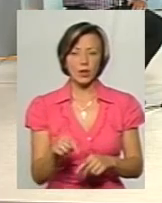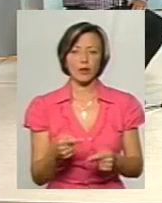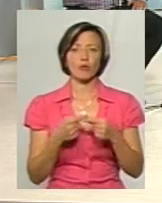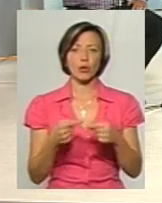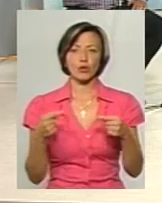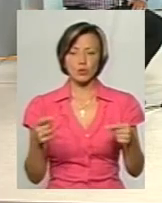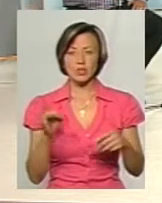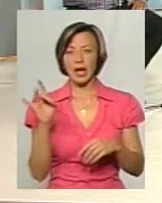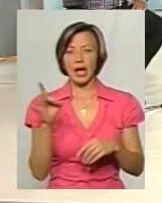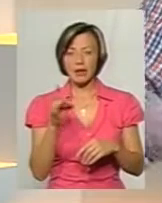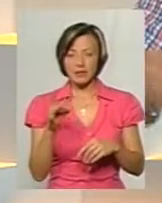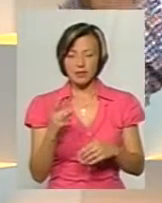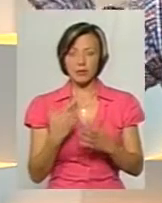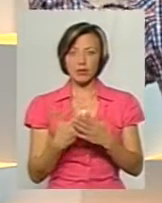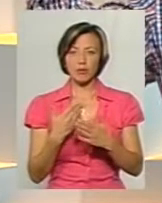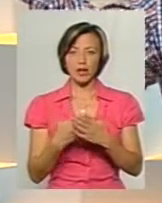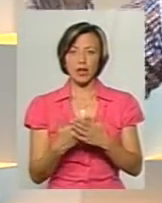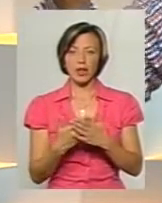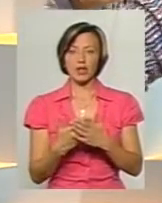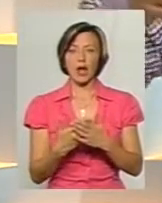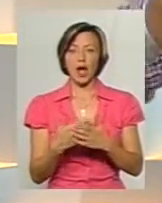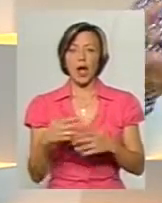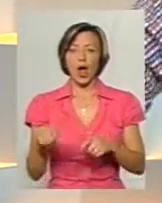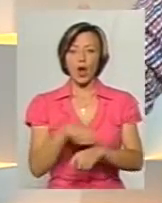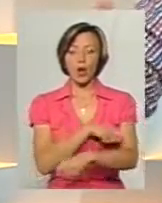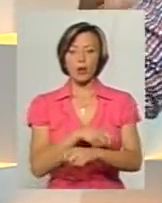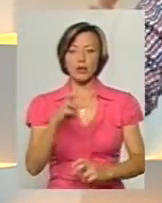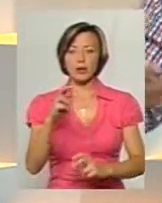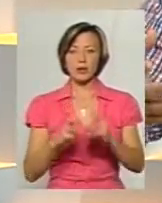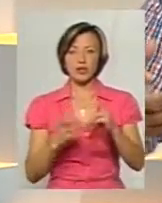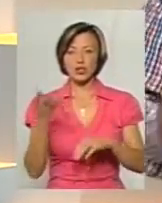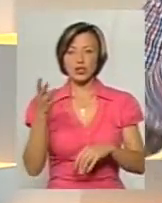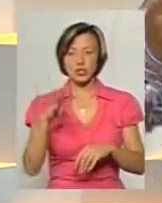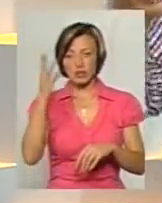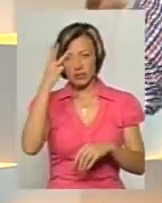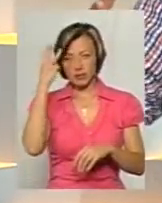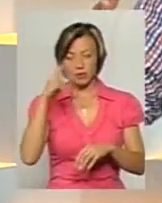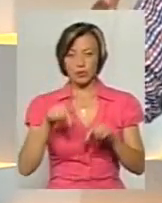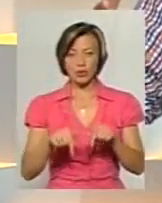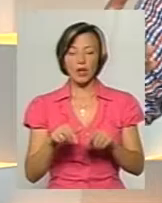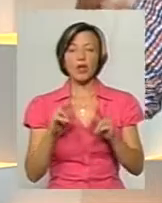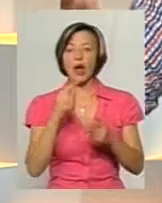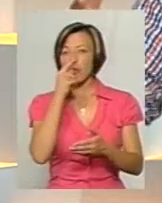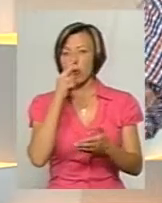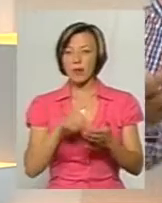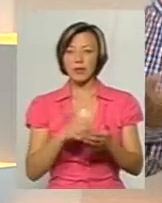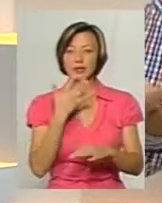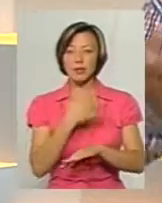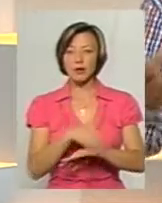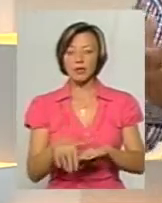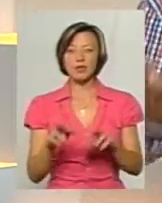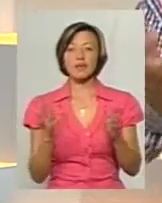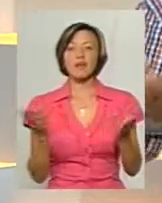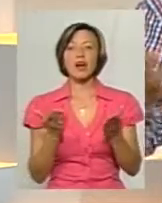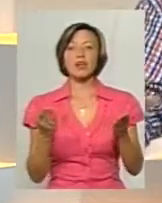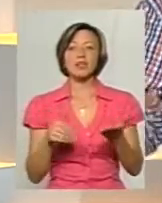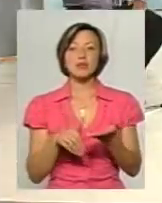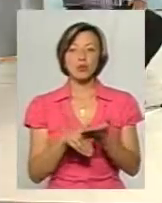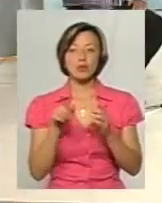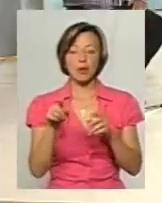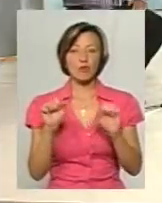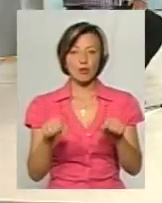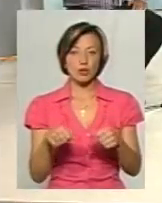сьогодні Рівненського гальонокомбінату чи Хмельницьких чотирьох фабрик, які тут є, яким чином вона попаде за кордон і в який спосіб її